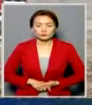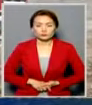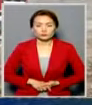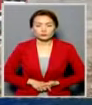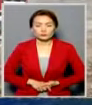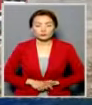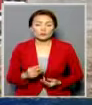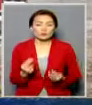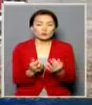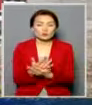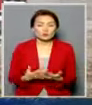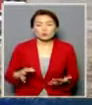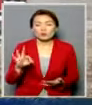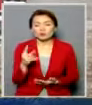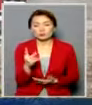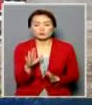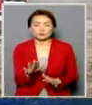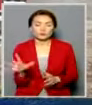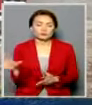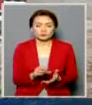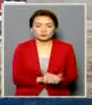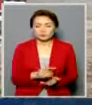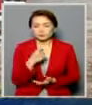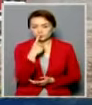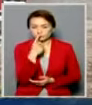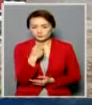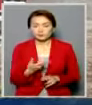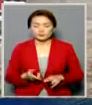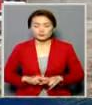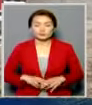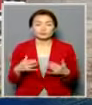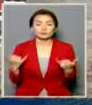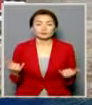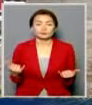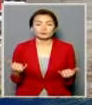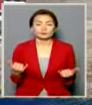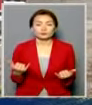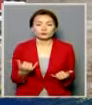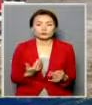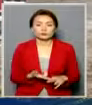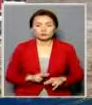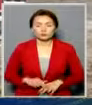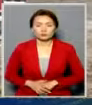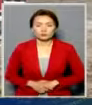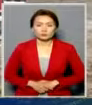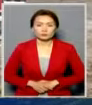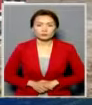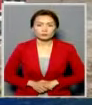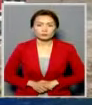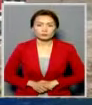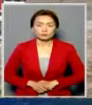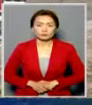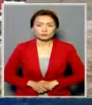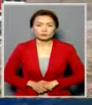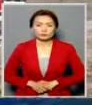слышали, пожарных машин, поэтому сегодняшний день мы посвятили именно этому